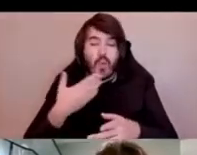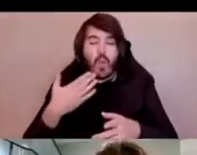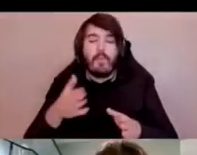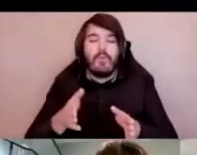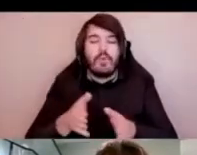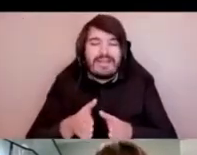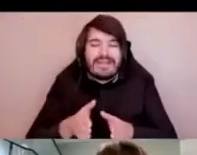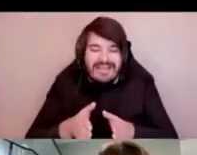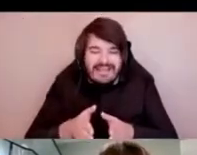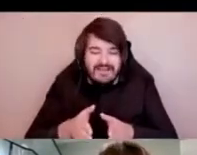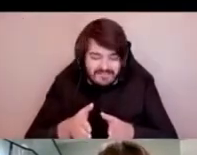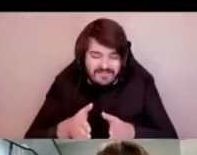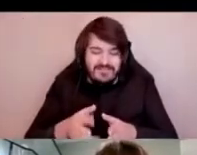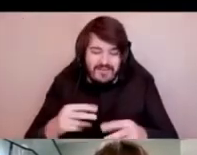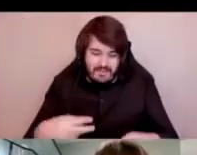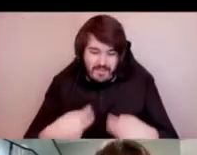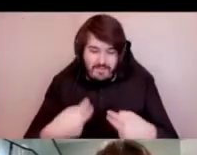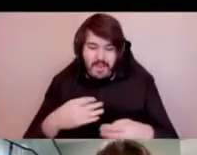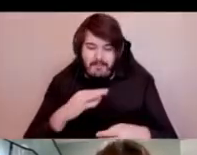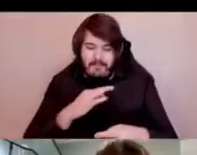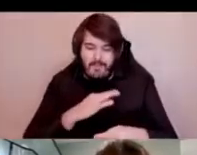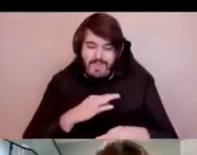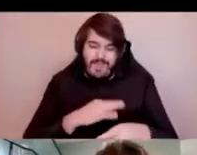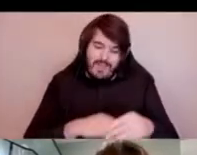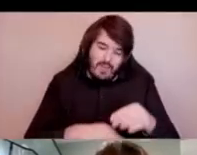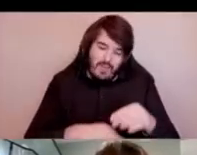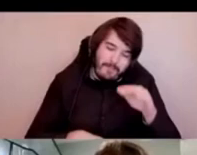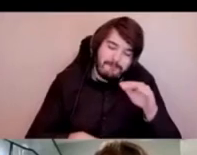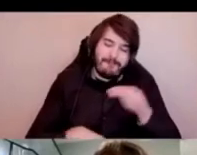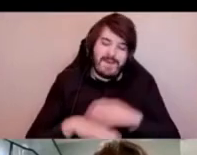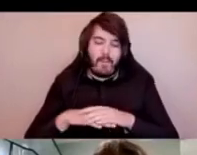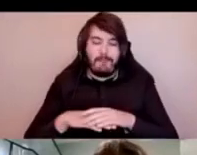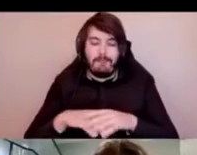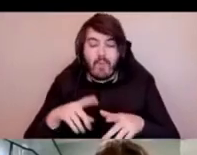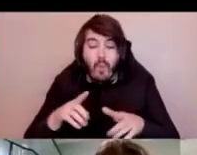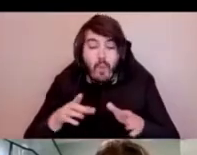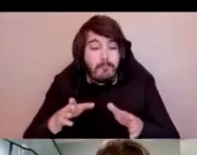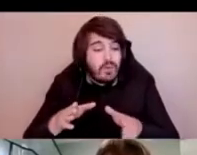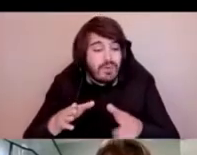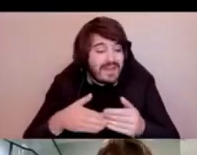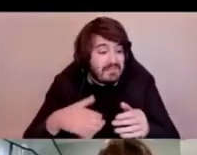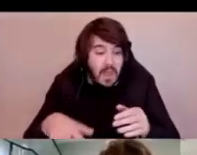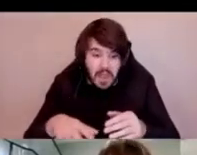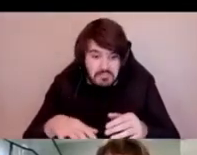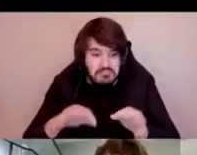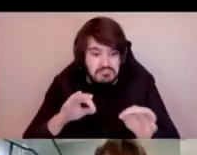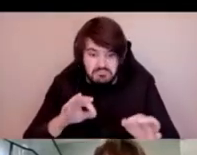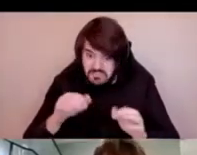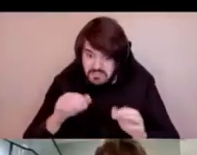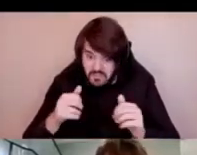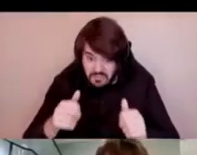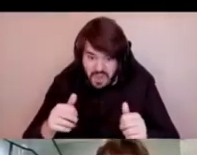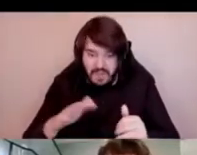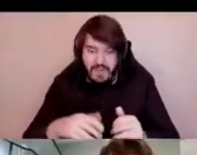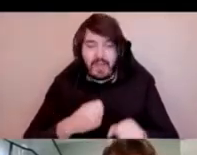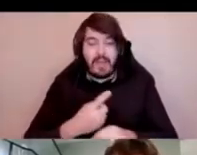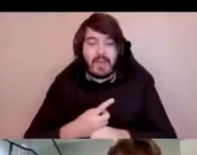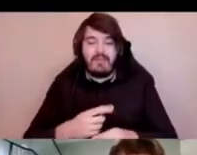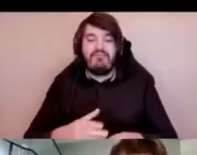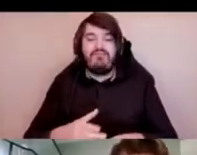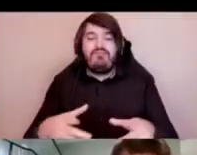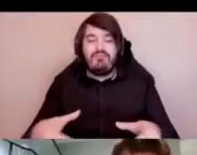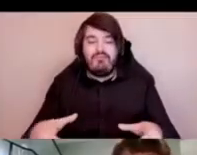que ça nous permet de profiter au maximum d'un petit espace. Puis, à chaque année, on peut grandir. Puis,